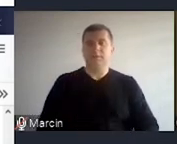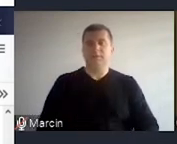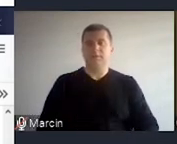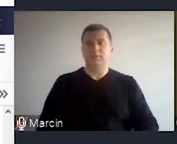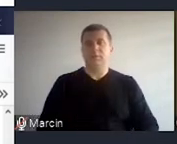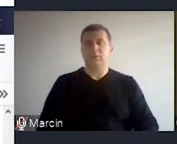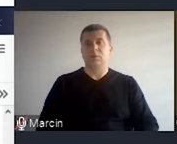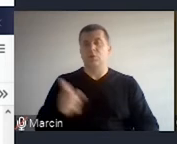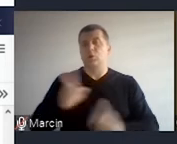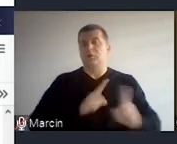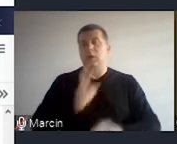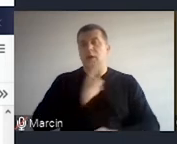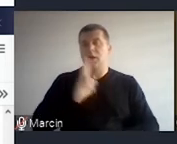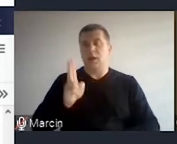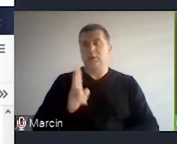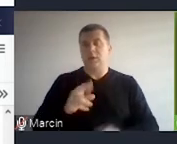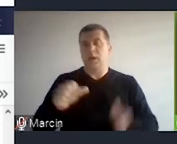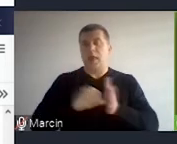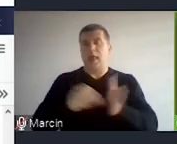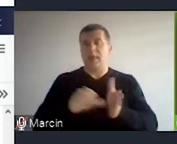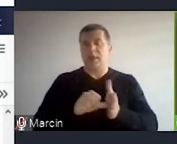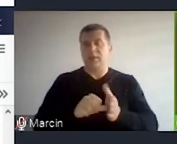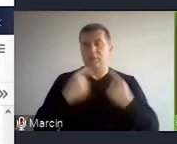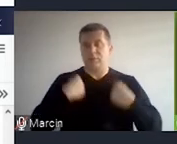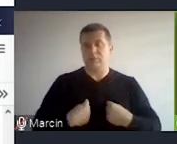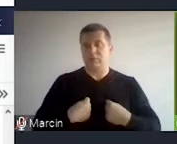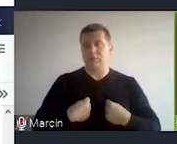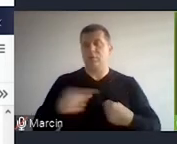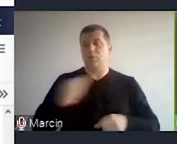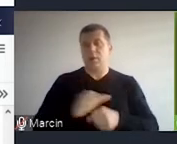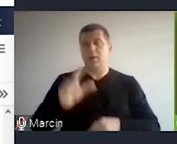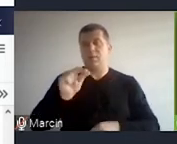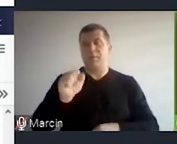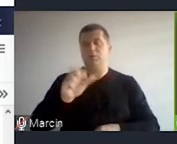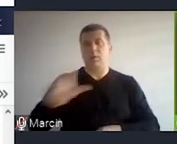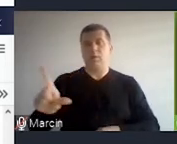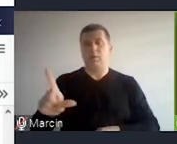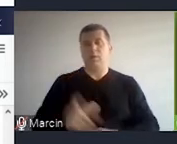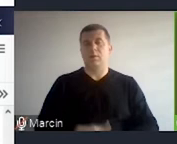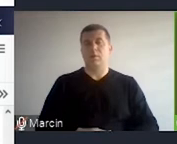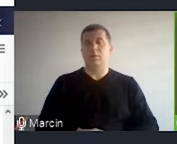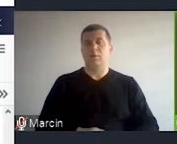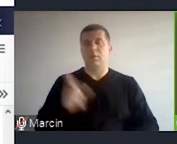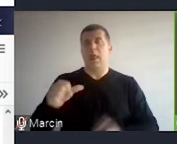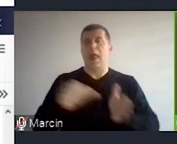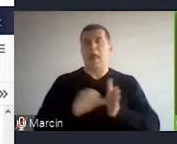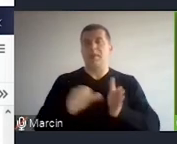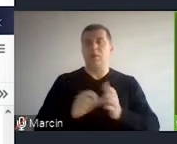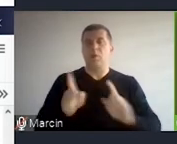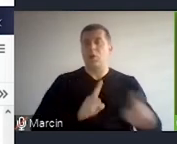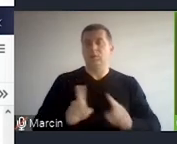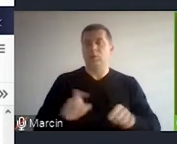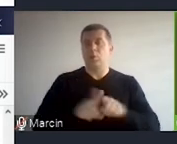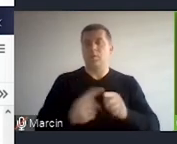To oznacza, że każdy na etacie jest personelem. Ten etat oznacza